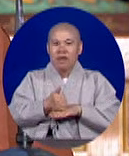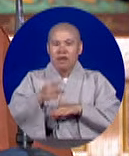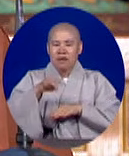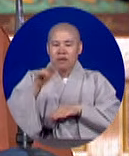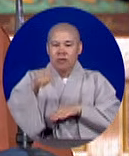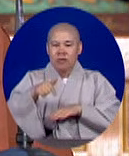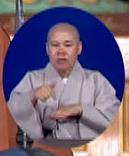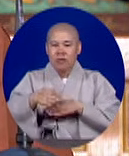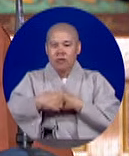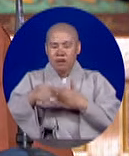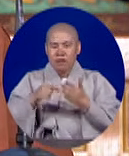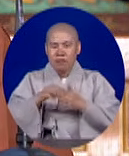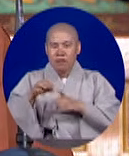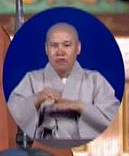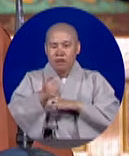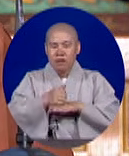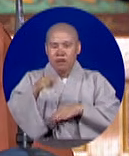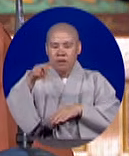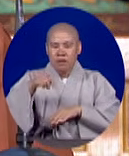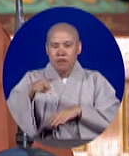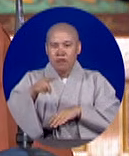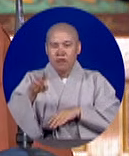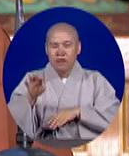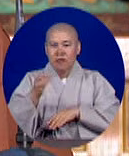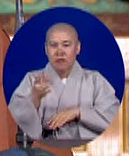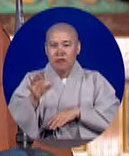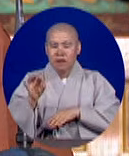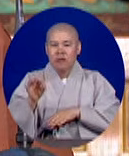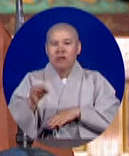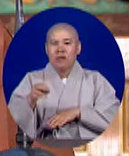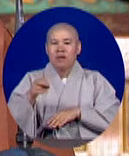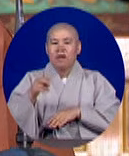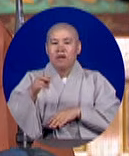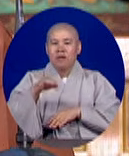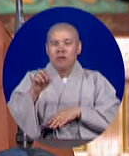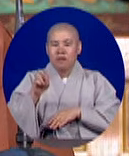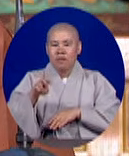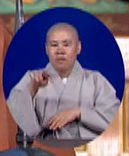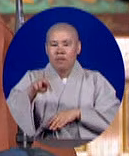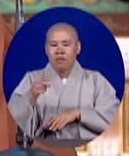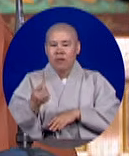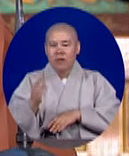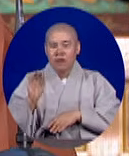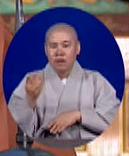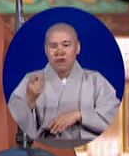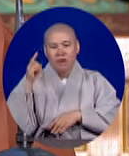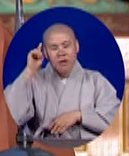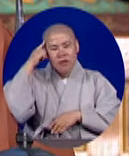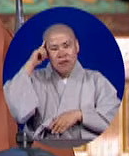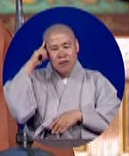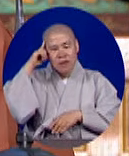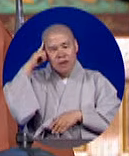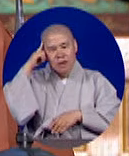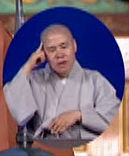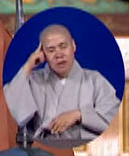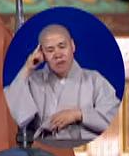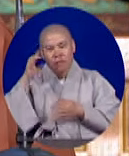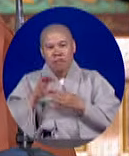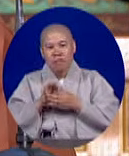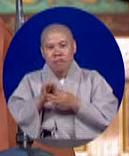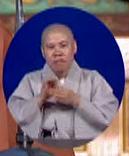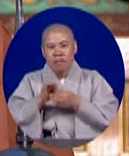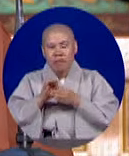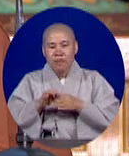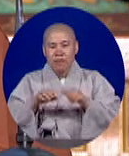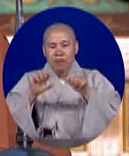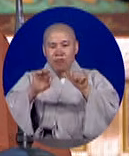심왕이고 수상행 세계는 심소가 돼서 요거는 이제 생각, 정신이다 이 말이죠. 이게